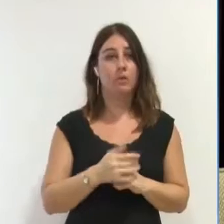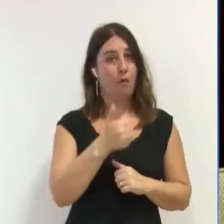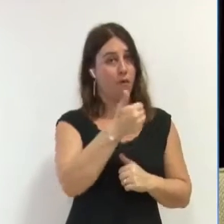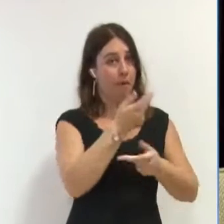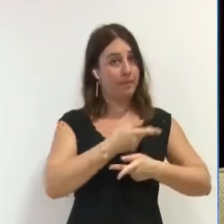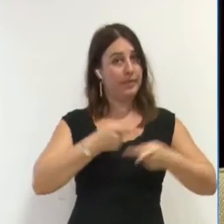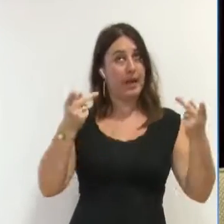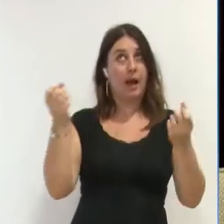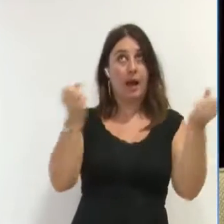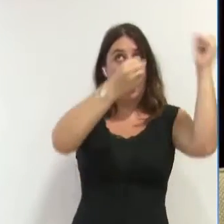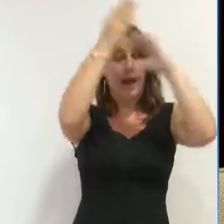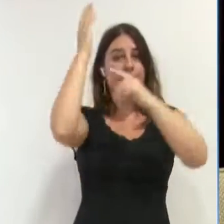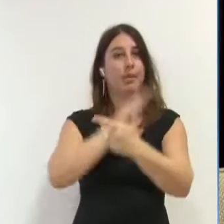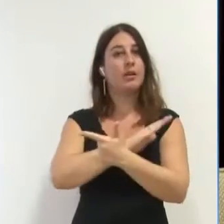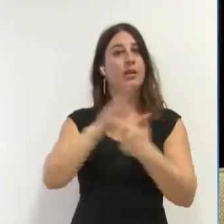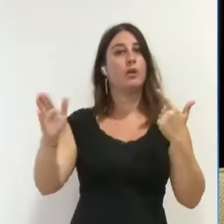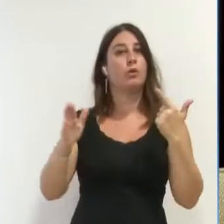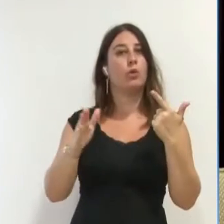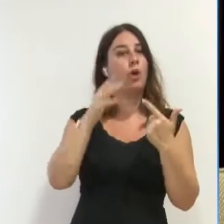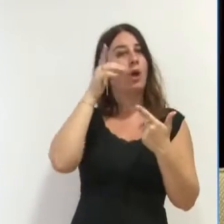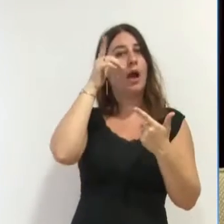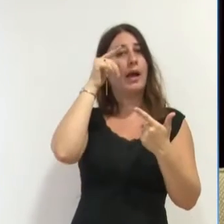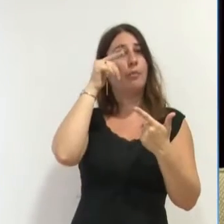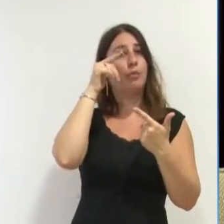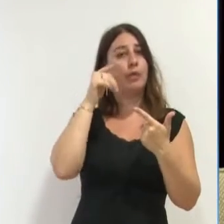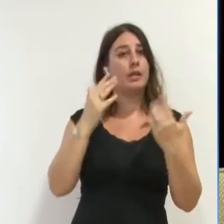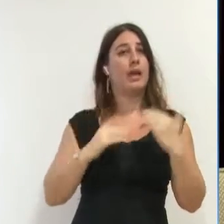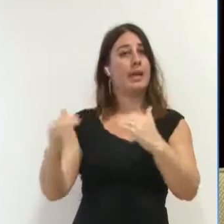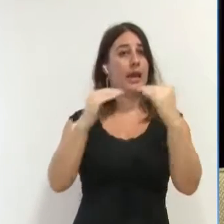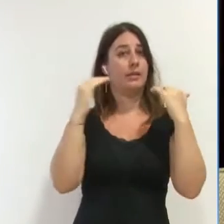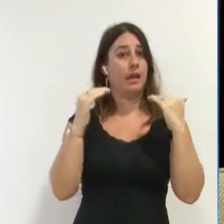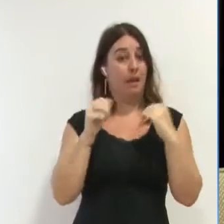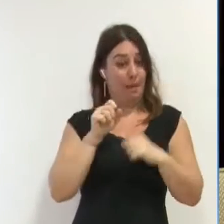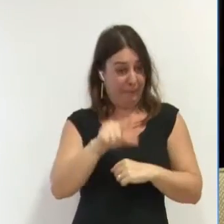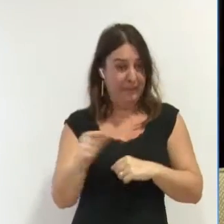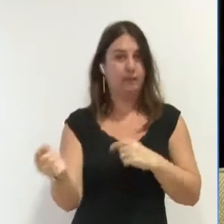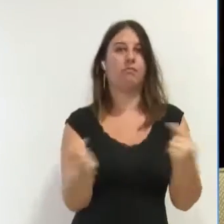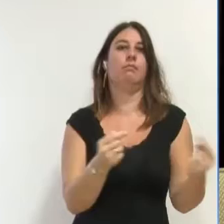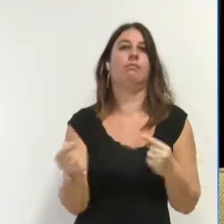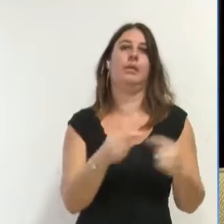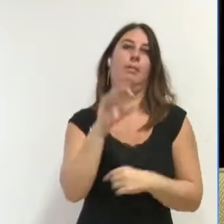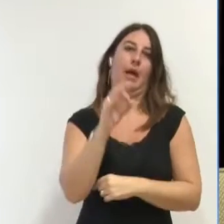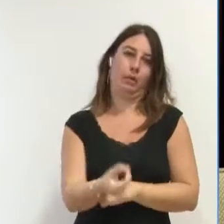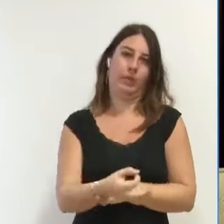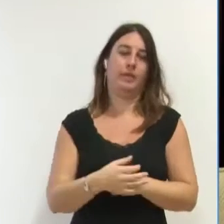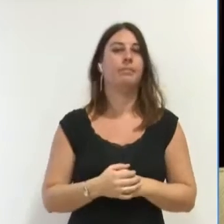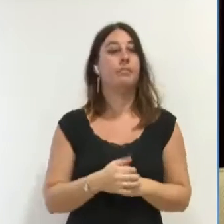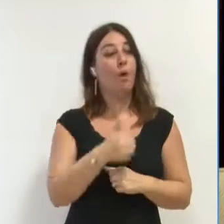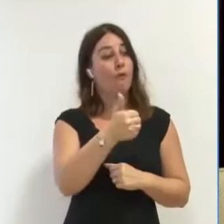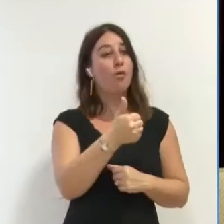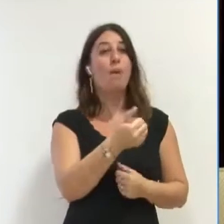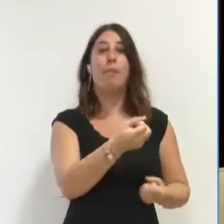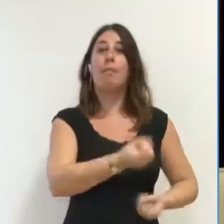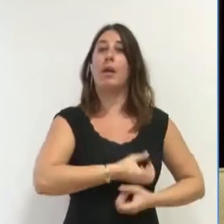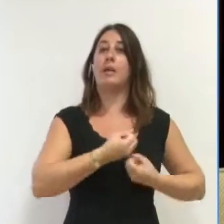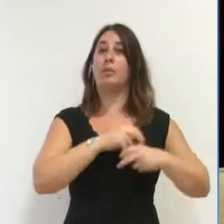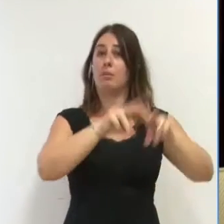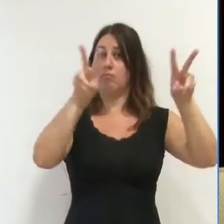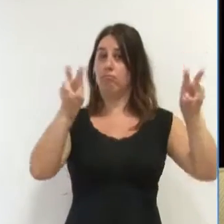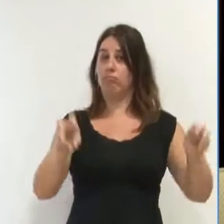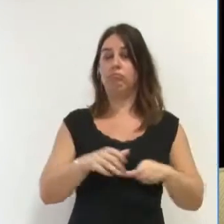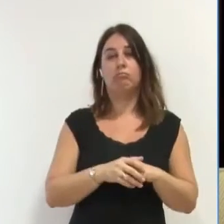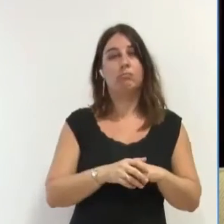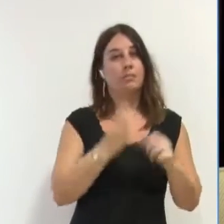deux interprétations de l'égalité républicaine. Et c'est là qu'est le débat. C'est là qu'est le débat. Vous disiez, pour certains,